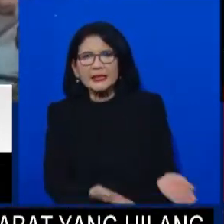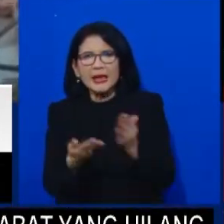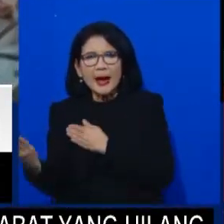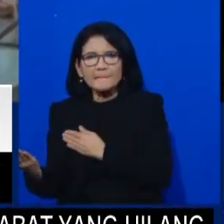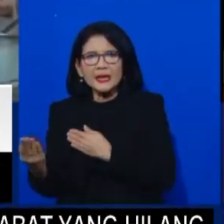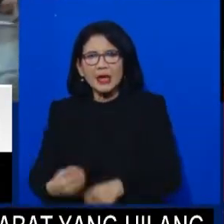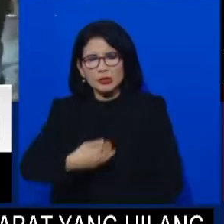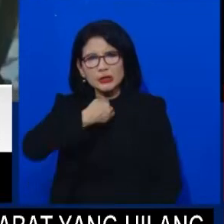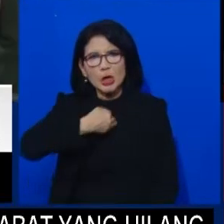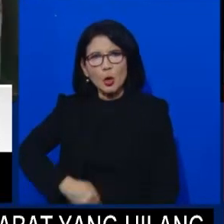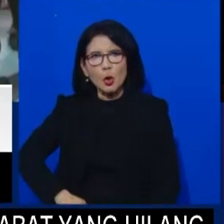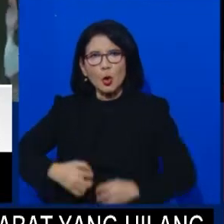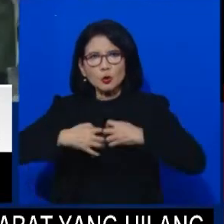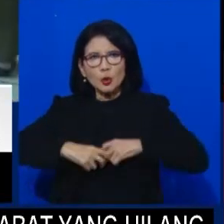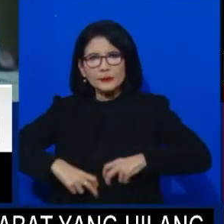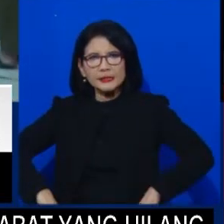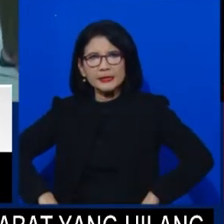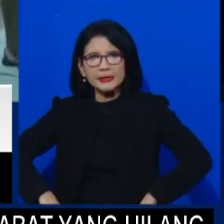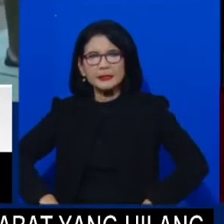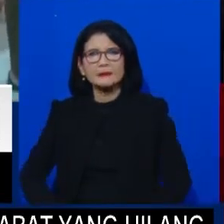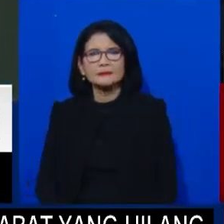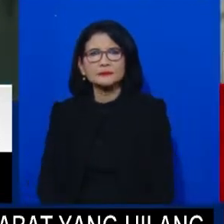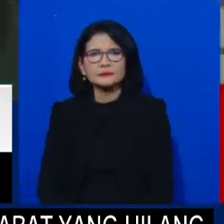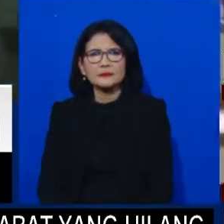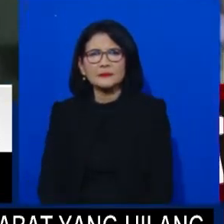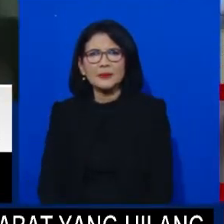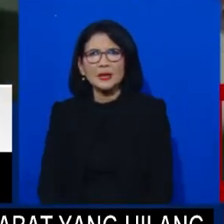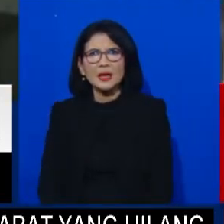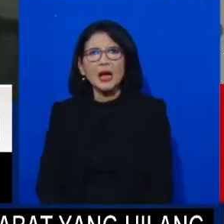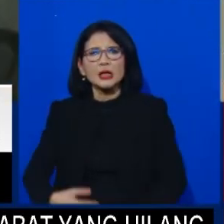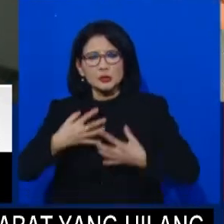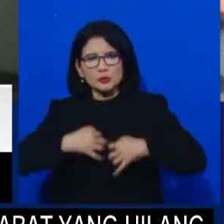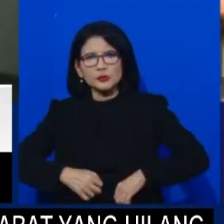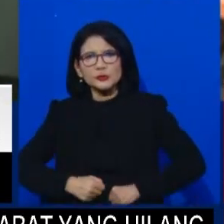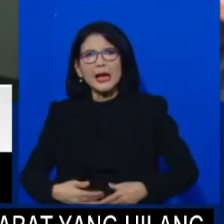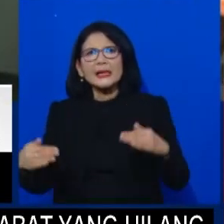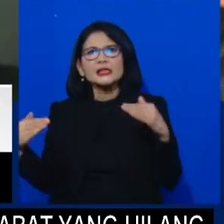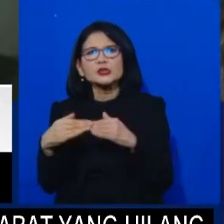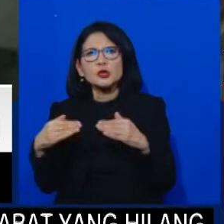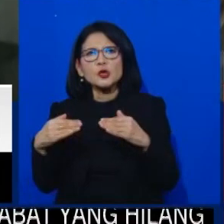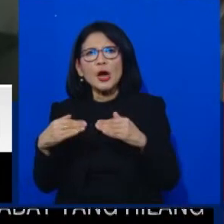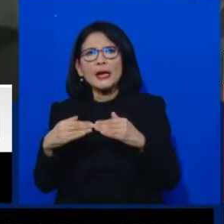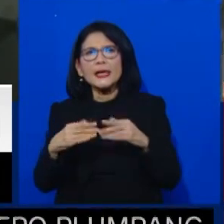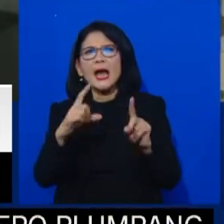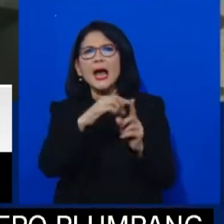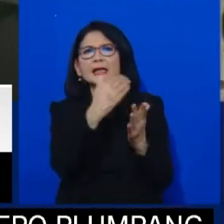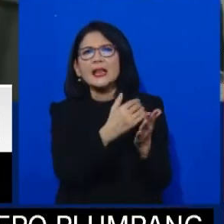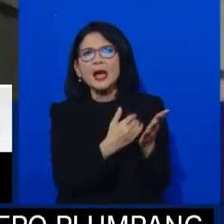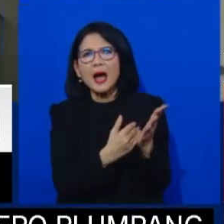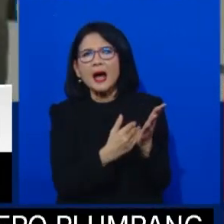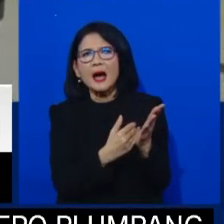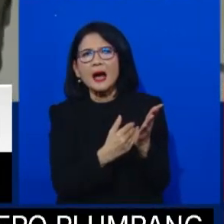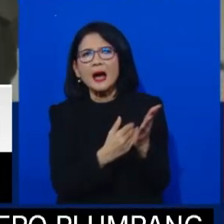postmortem atau autopsi di jasad korban, kemudian dilakukan antemortem. Antemortem ini adalah pendataan di mana nanti